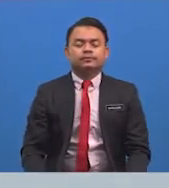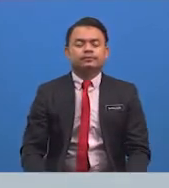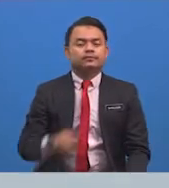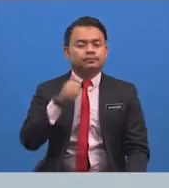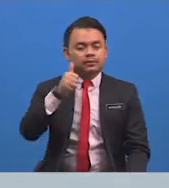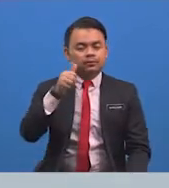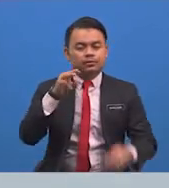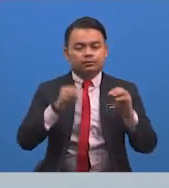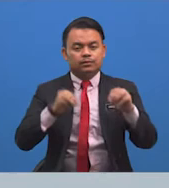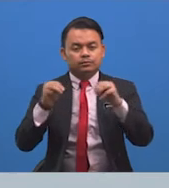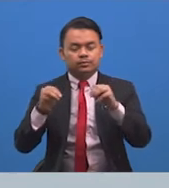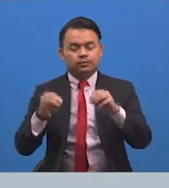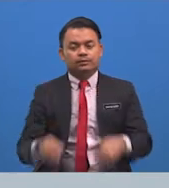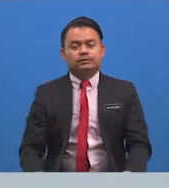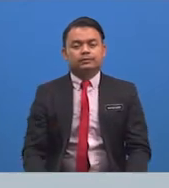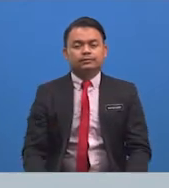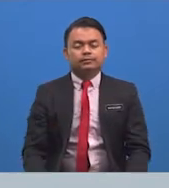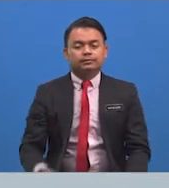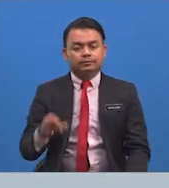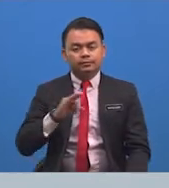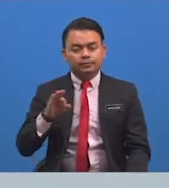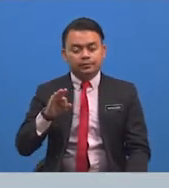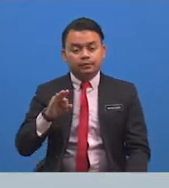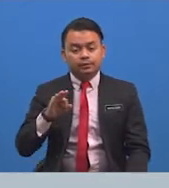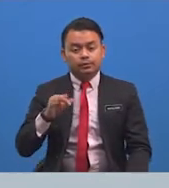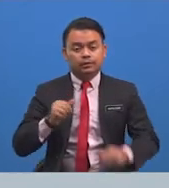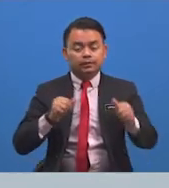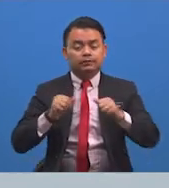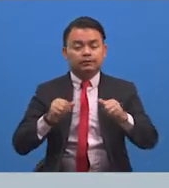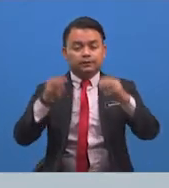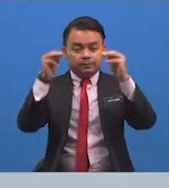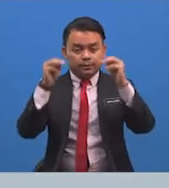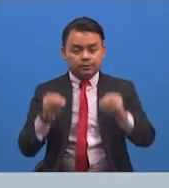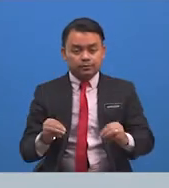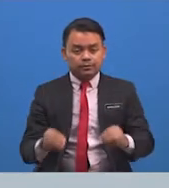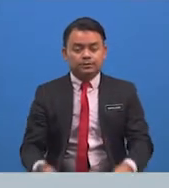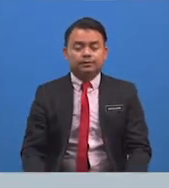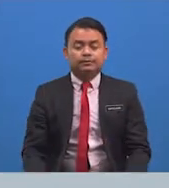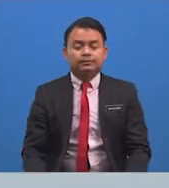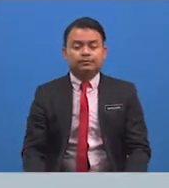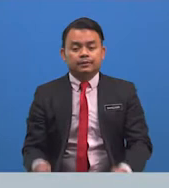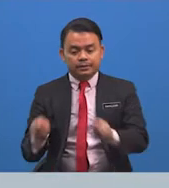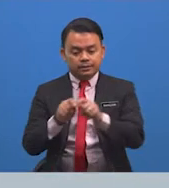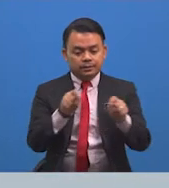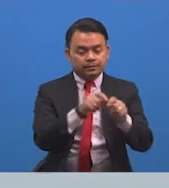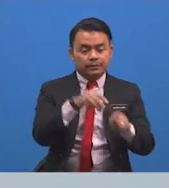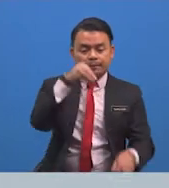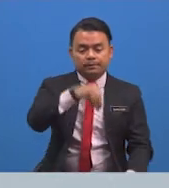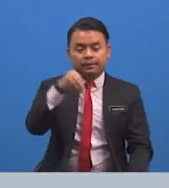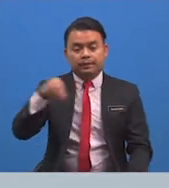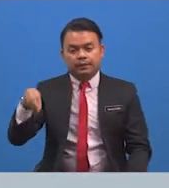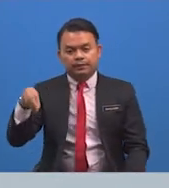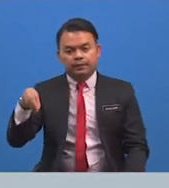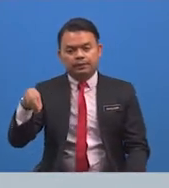Bagus, murid-murid. Faktor-faktor aktiviti manusia ialah seperti aktiviti pertanian yang menggunakan